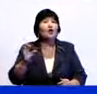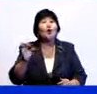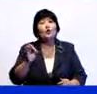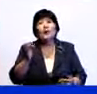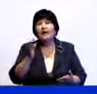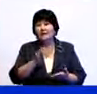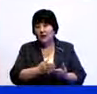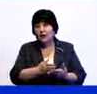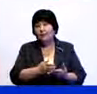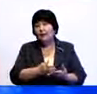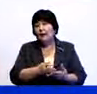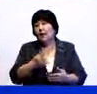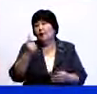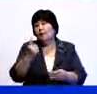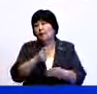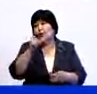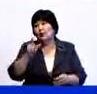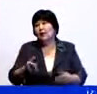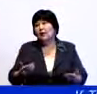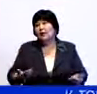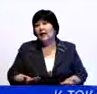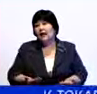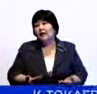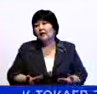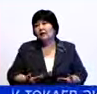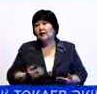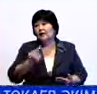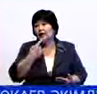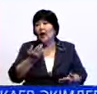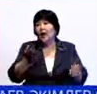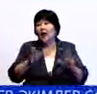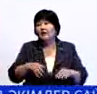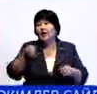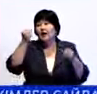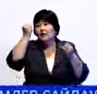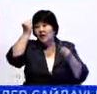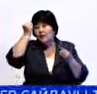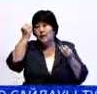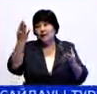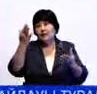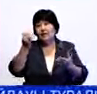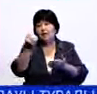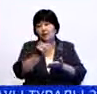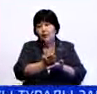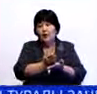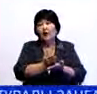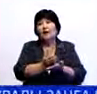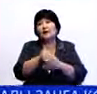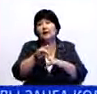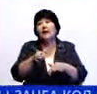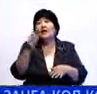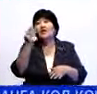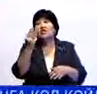еді. Біртуар жанның тағдыр талайы түгесілгенімен артында өшпес мәдени мұра мен өнегелі сы қалды. Шел